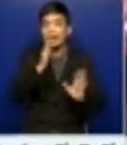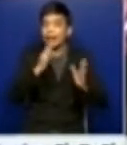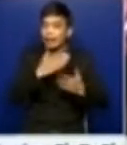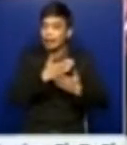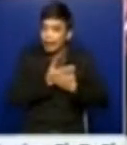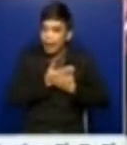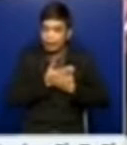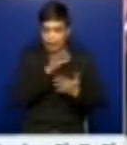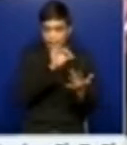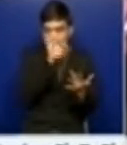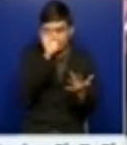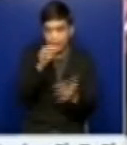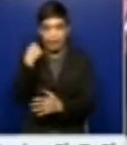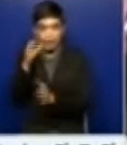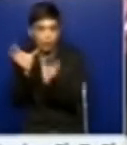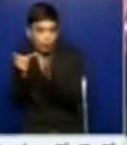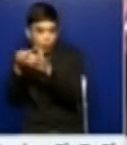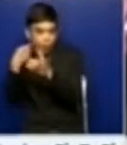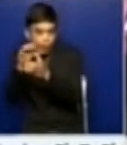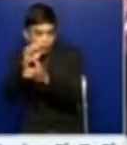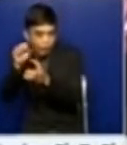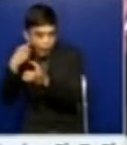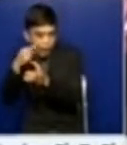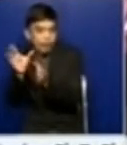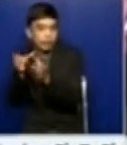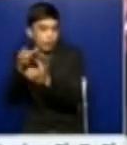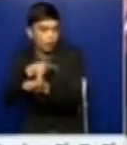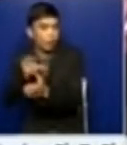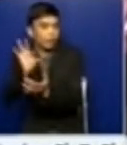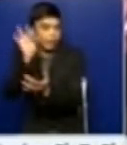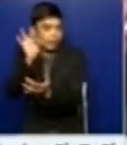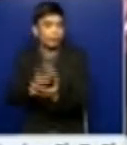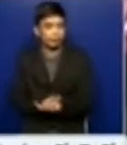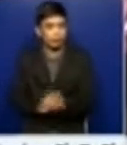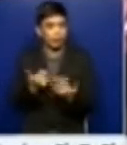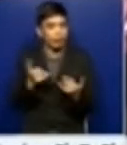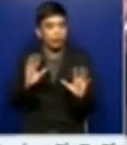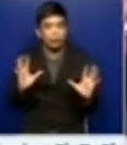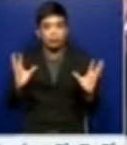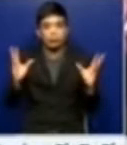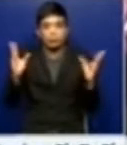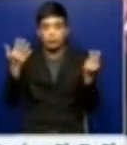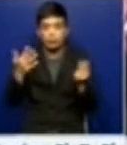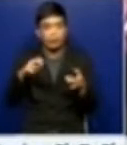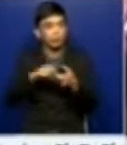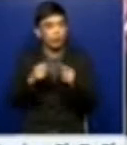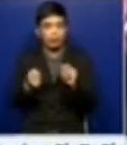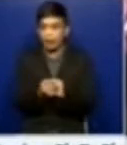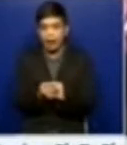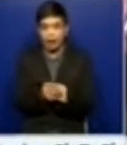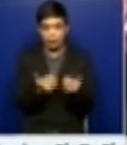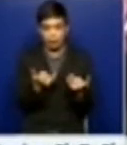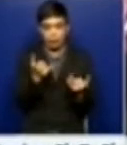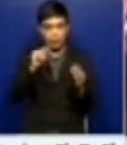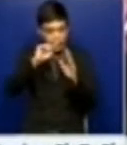วันนี้มันหายไปไหนล่ะครับทำให้พรรคการเมืองทั้งหมดอ่อนแอนี่เป็นที่มาของ18พรรคร่วมรั